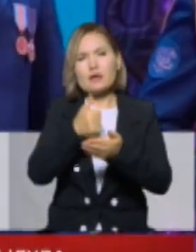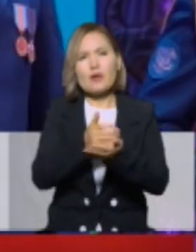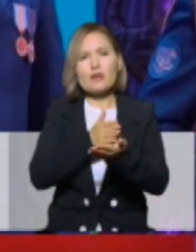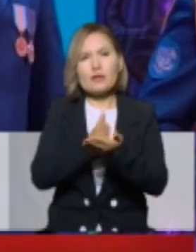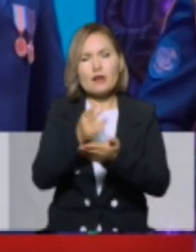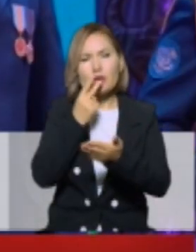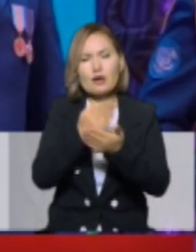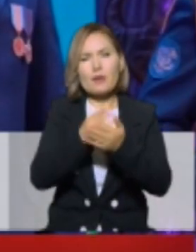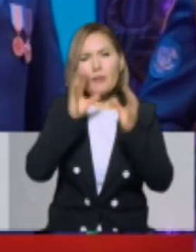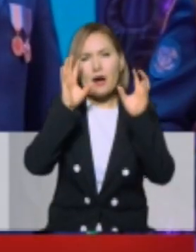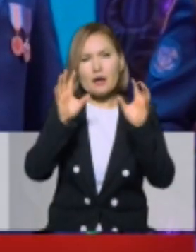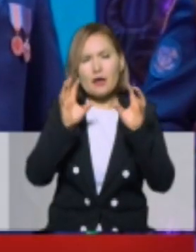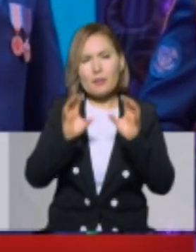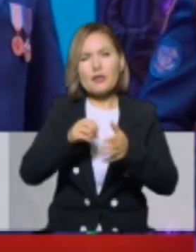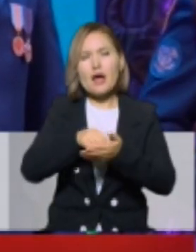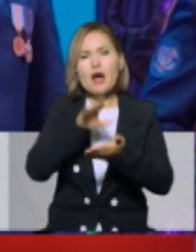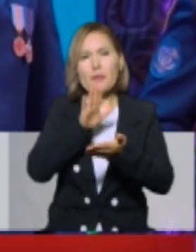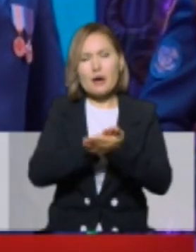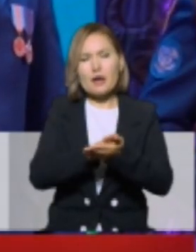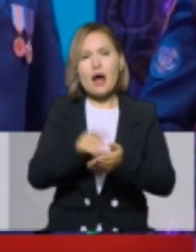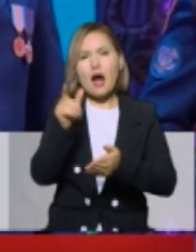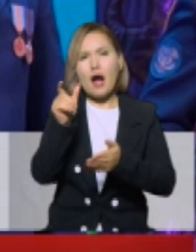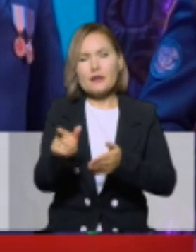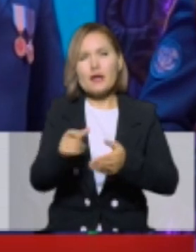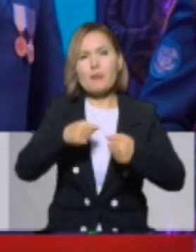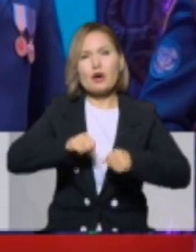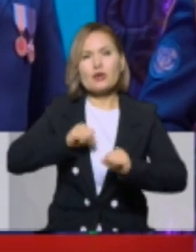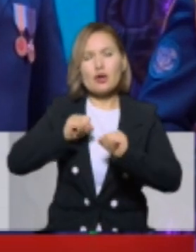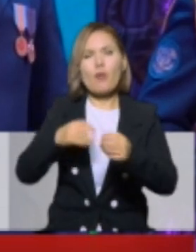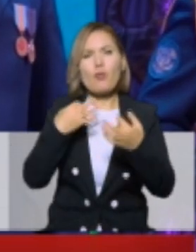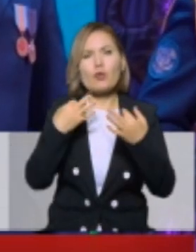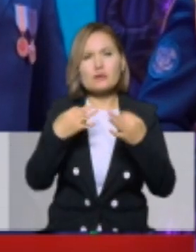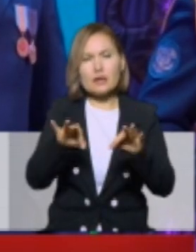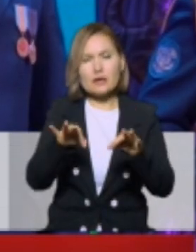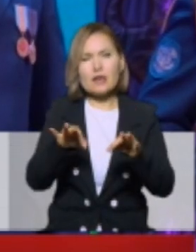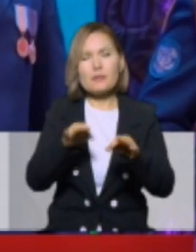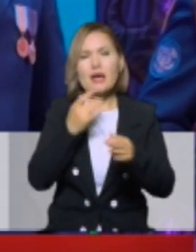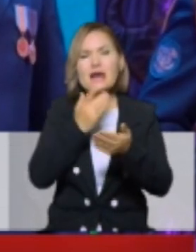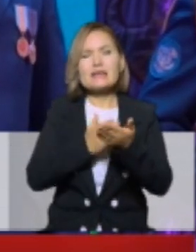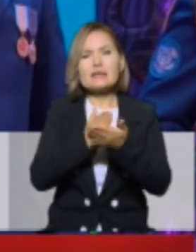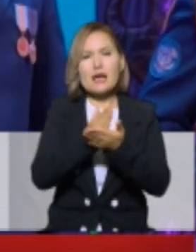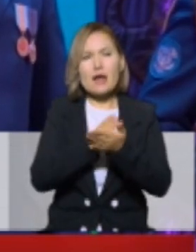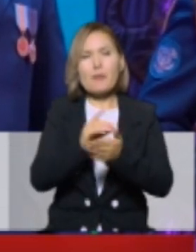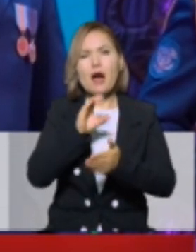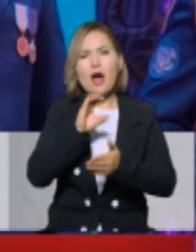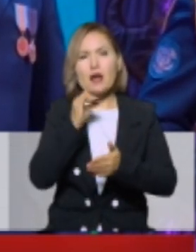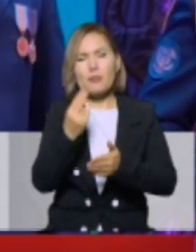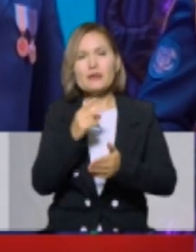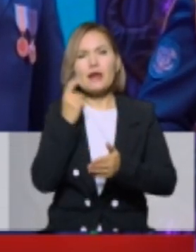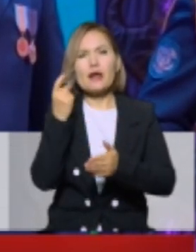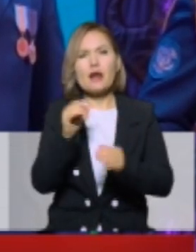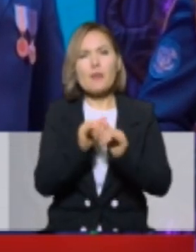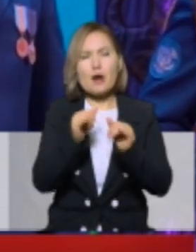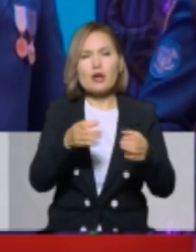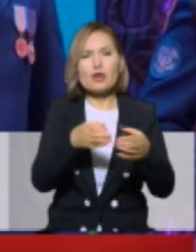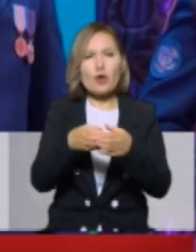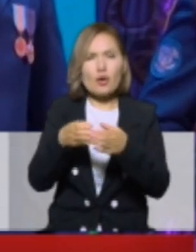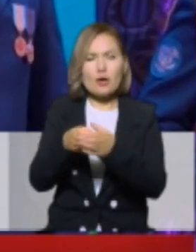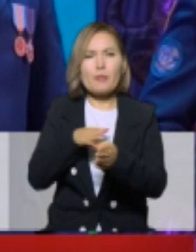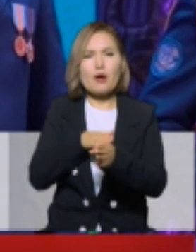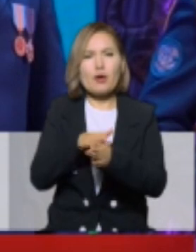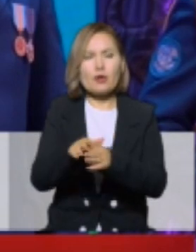берді. Конституциямызда белгіленген адам құқықтары мен бостандықтары, саяси және әлеуметтік экономикалық құрылым